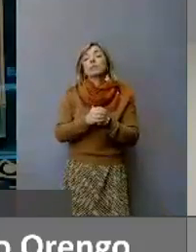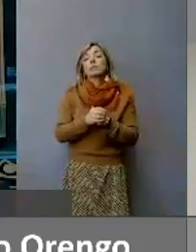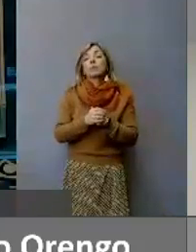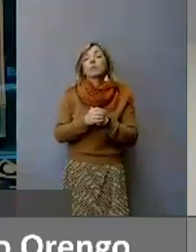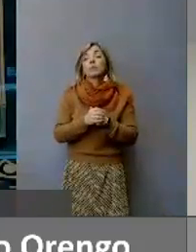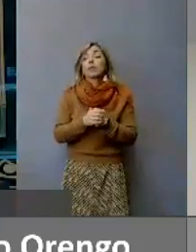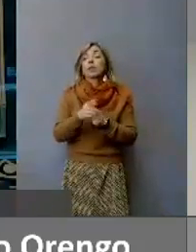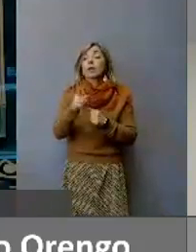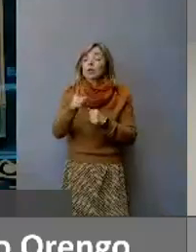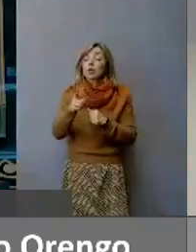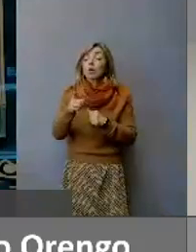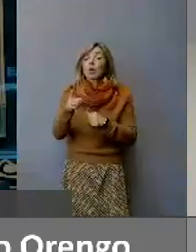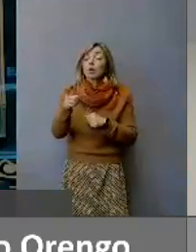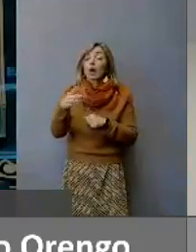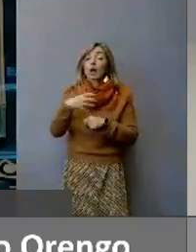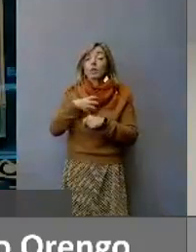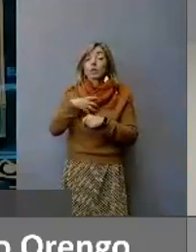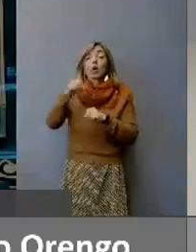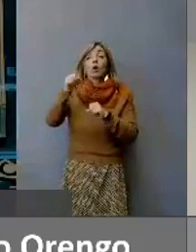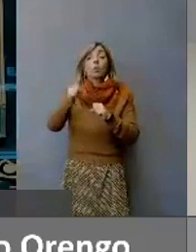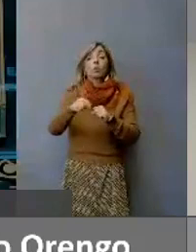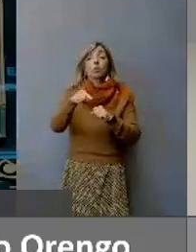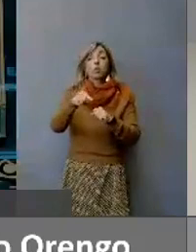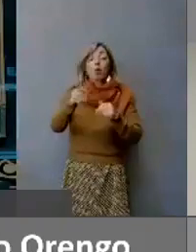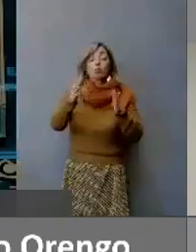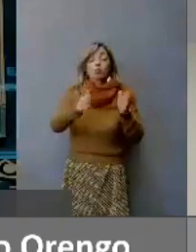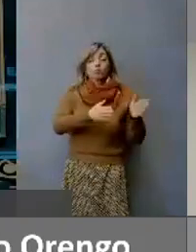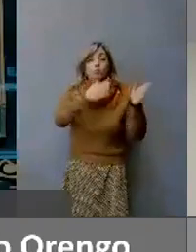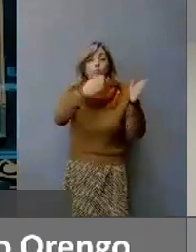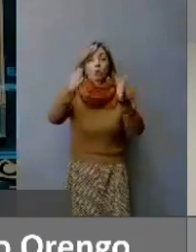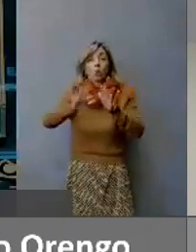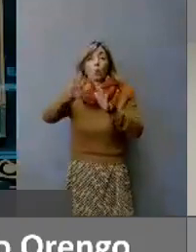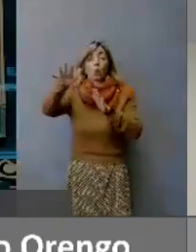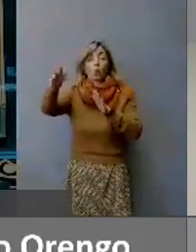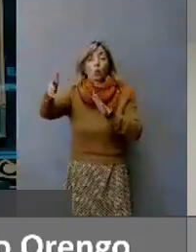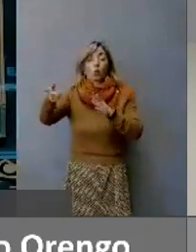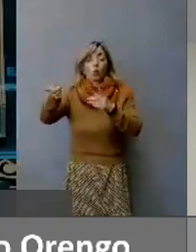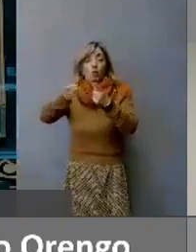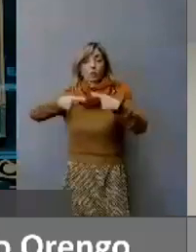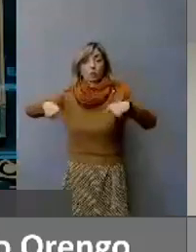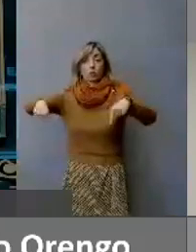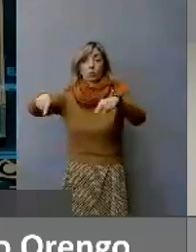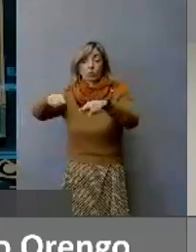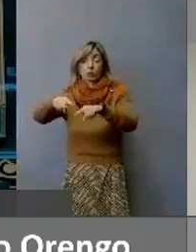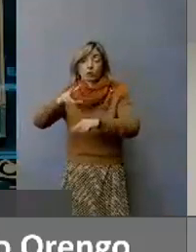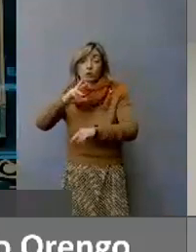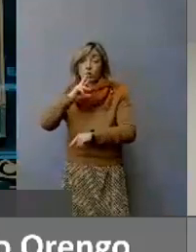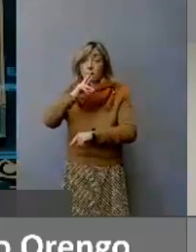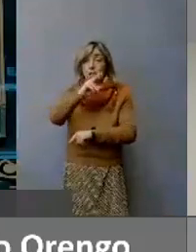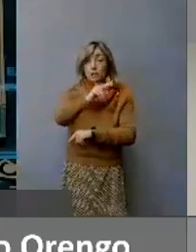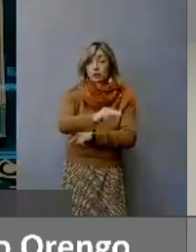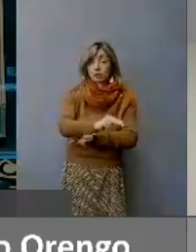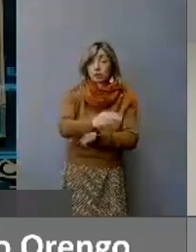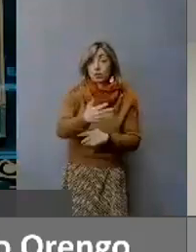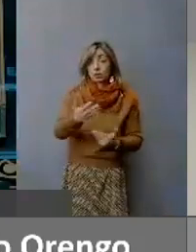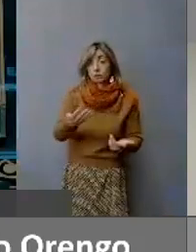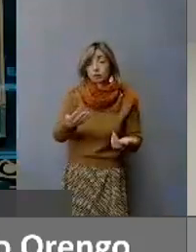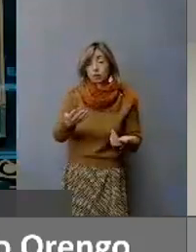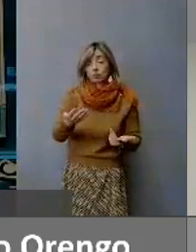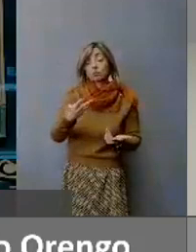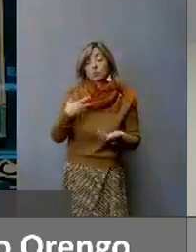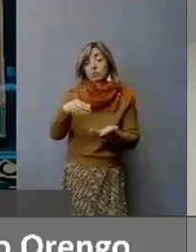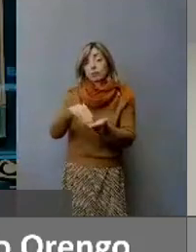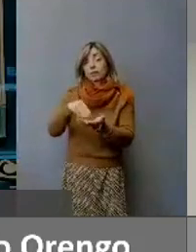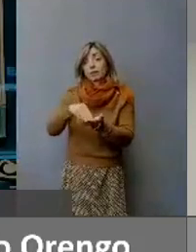rinviare una seduta successiva alla presenza dell'assessore di riferimento perché fino all'ultimo può succedere che non